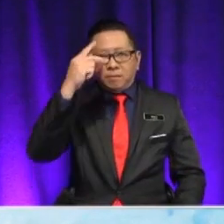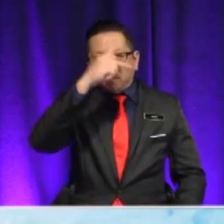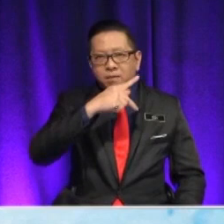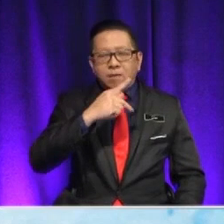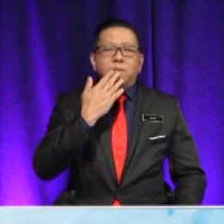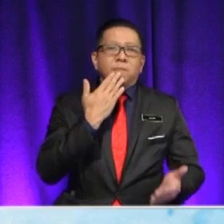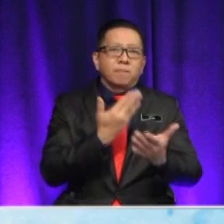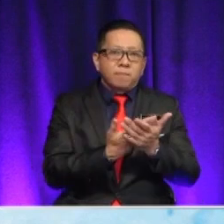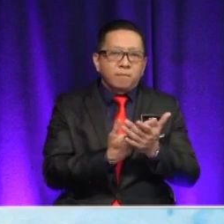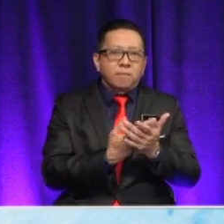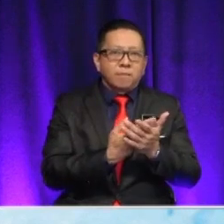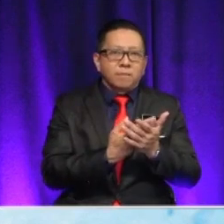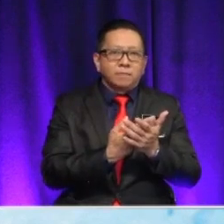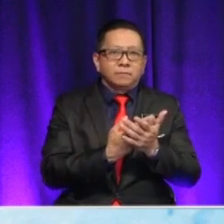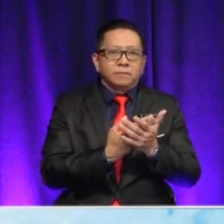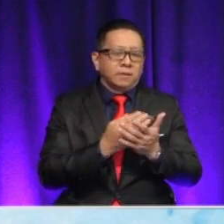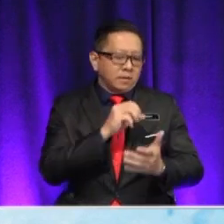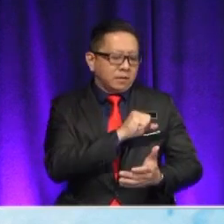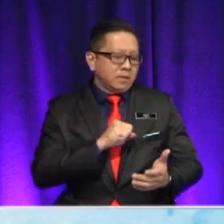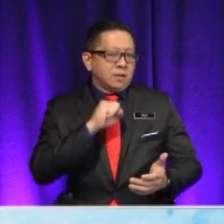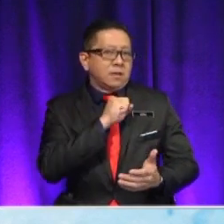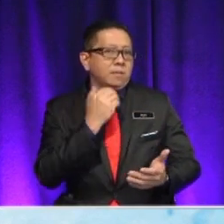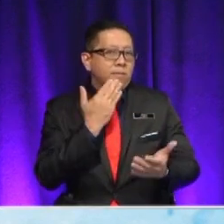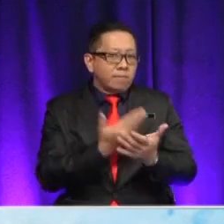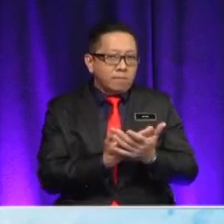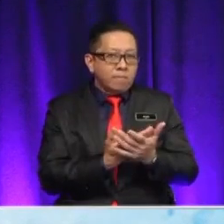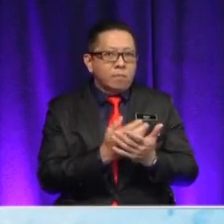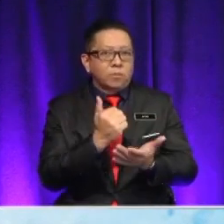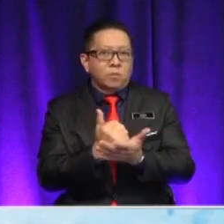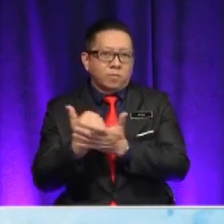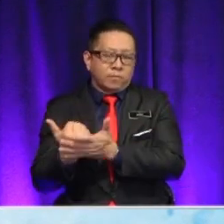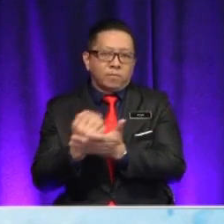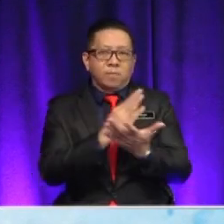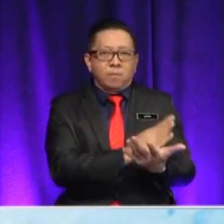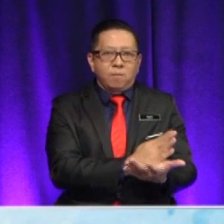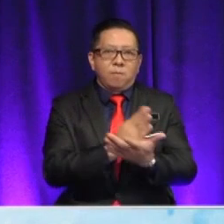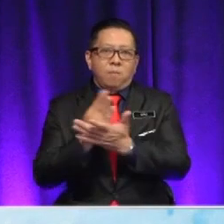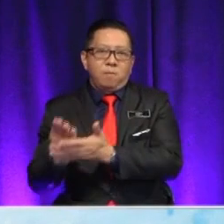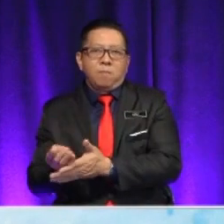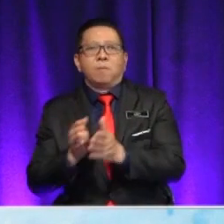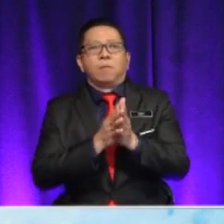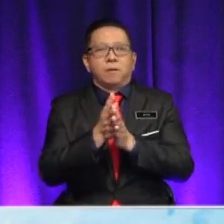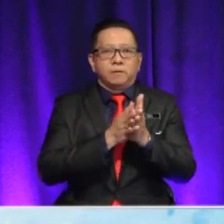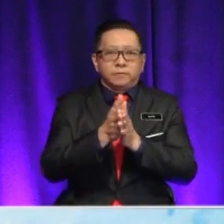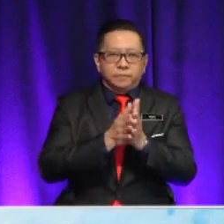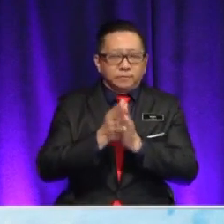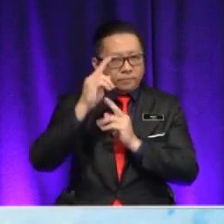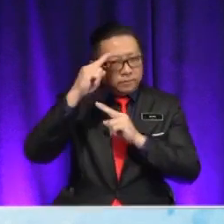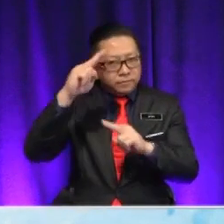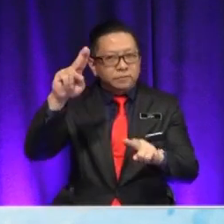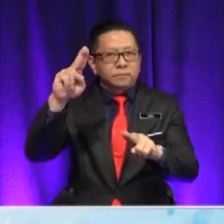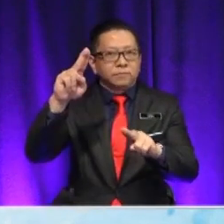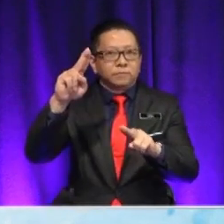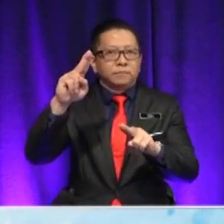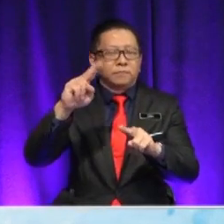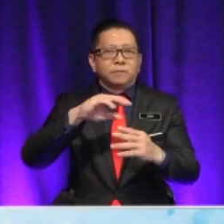yang baik, sasiah yang baik. Okey, seperti tolong-menolong, bantu-membantu, rajin, menghormati.